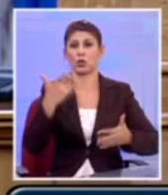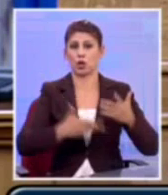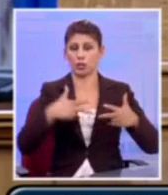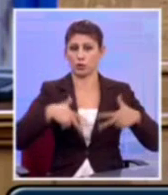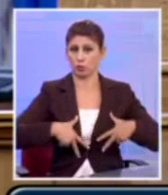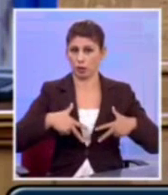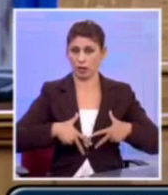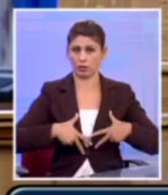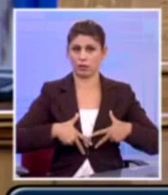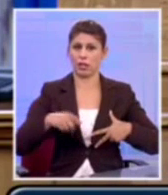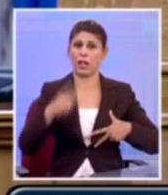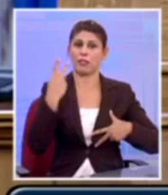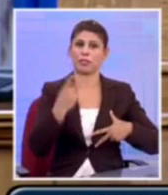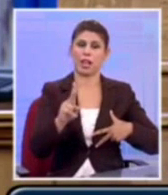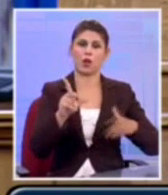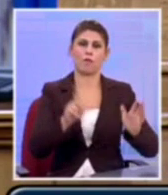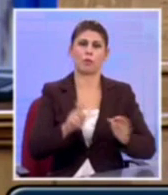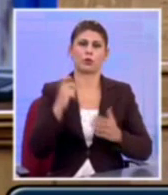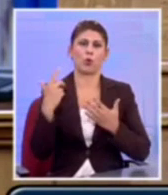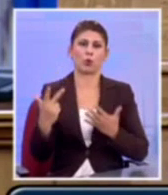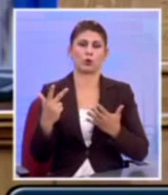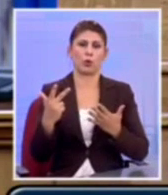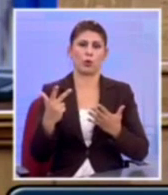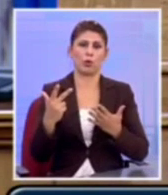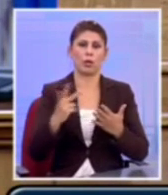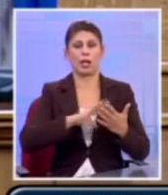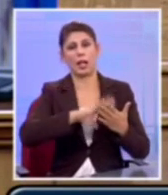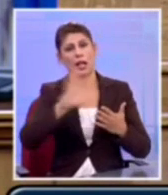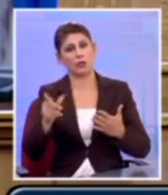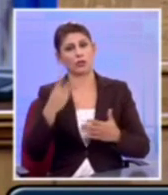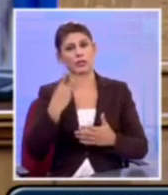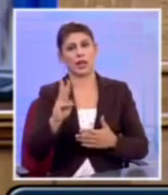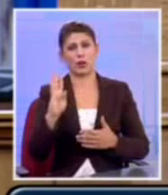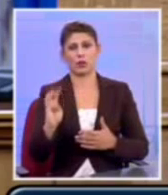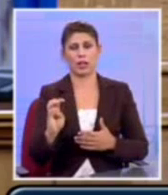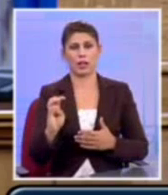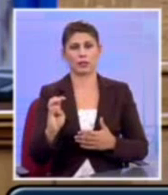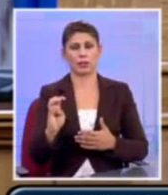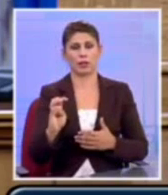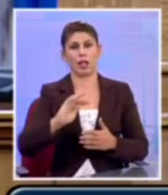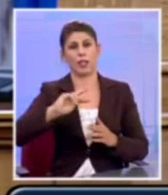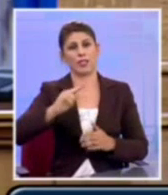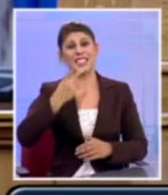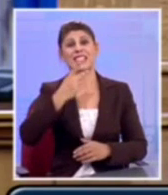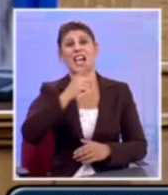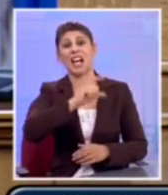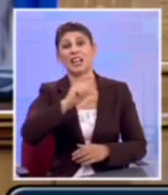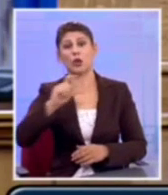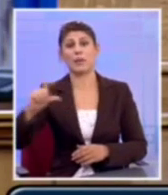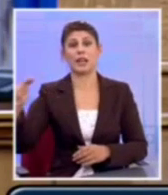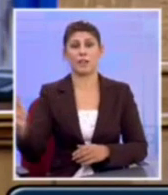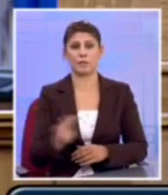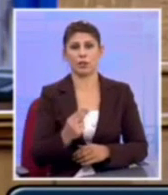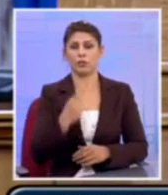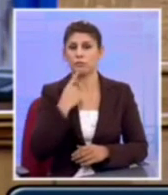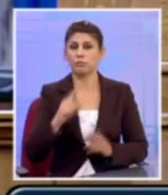του Κράτους στα 278 έως 340 δισεκατομμύρια ευρώ,